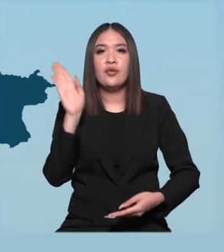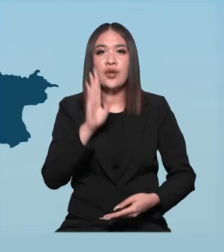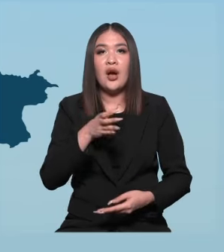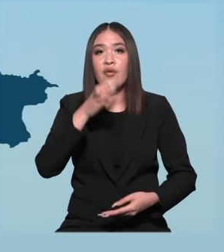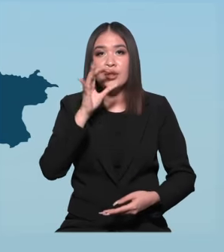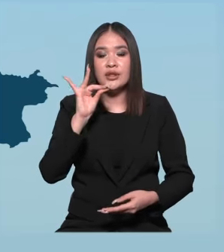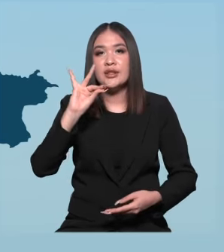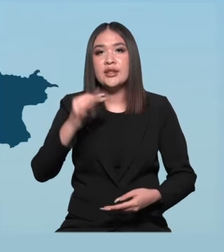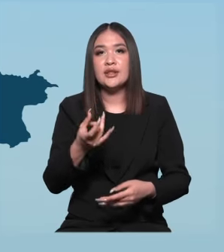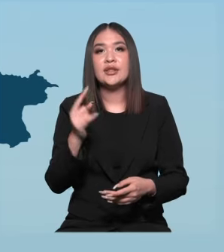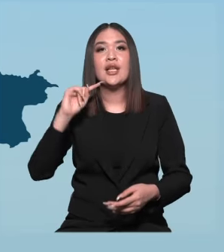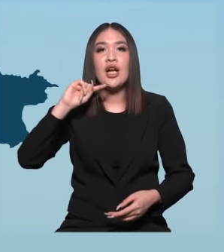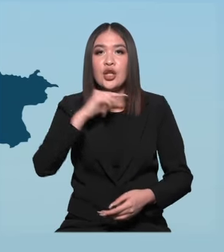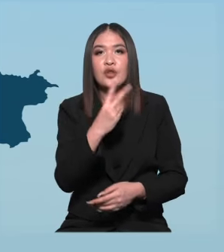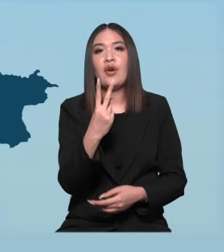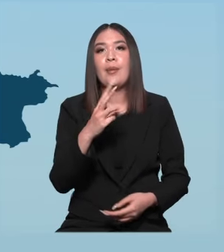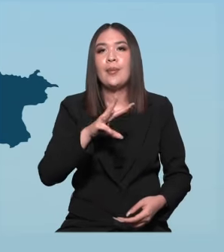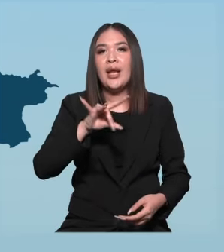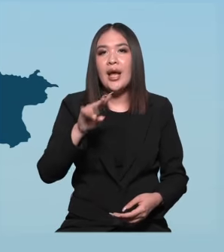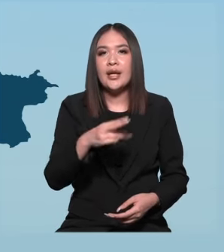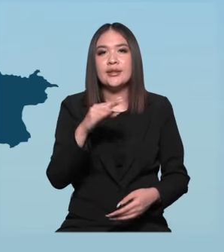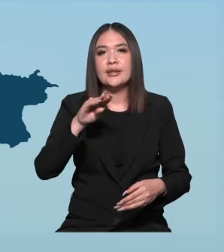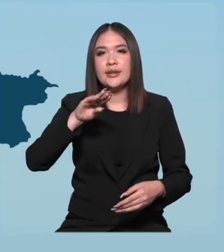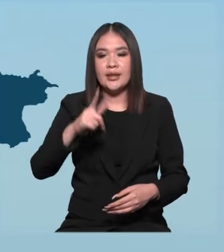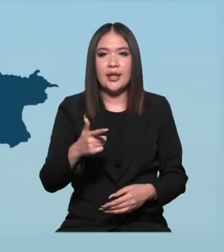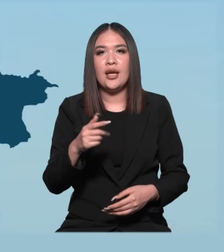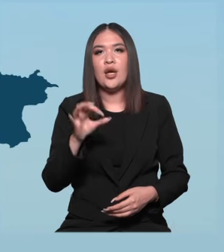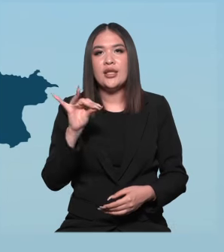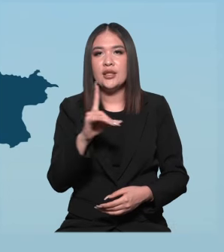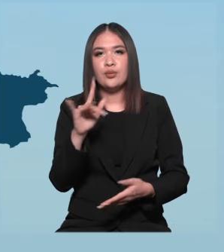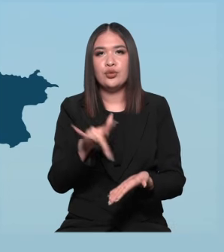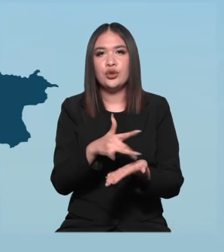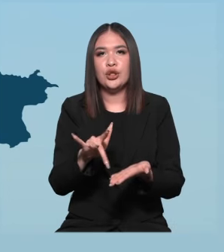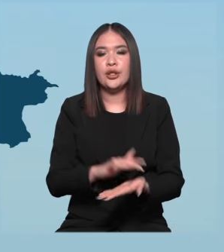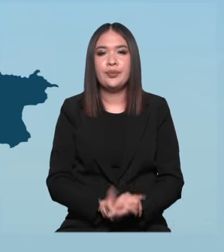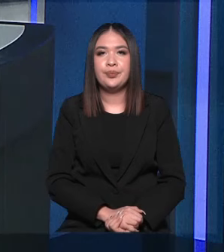и сэкономить при этом 2 миллиарда тенге из бюджета.